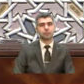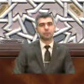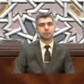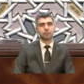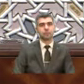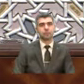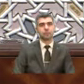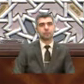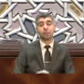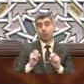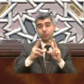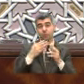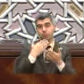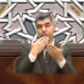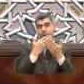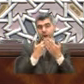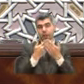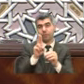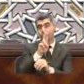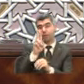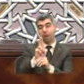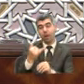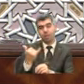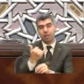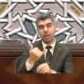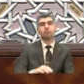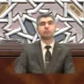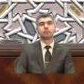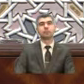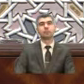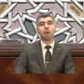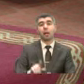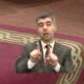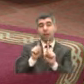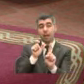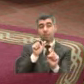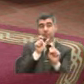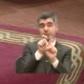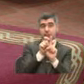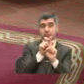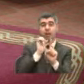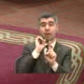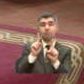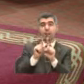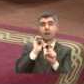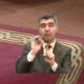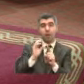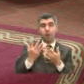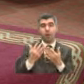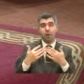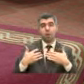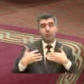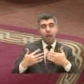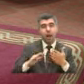طبعا شكرا سيدنا المحترم على طرح هذا السؤال المهم، لأن الاعتناء بالفنان كذلك جزء من التنمية وليس فرجة